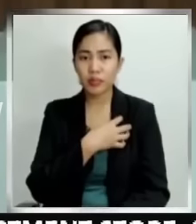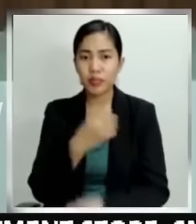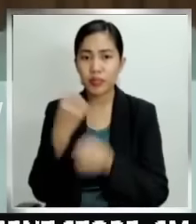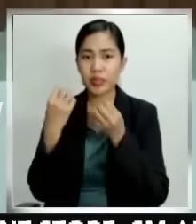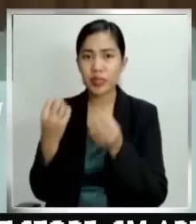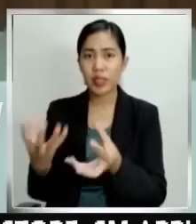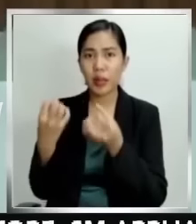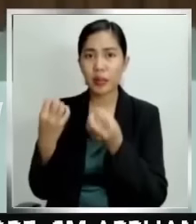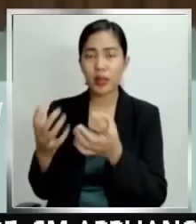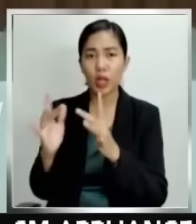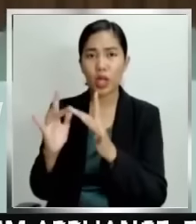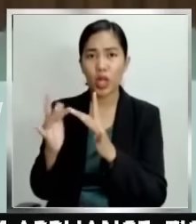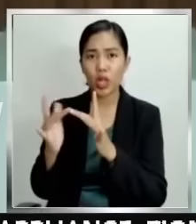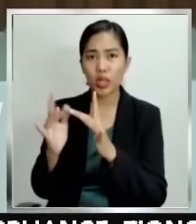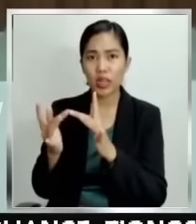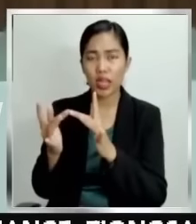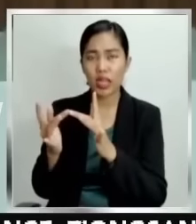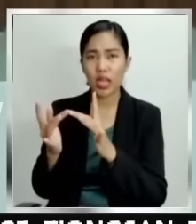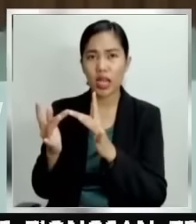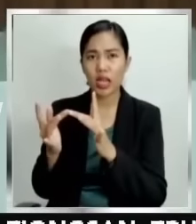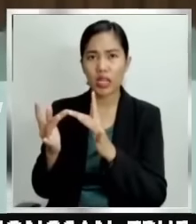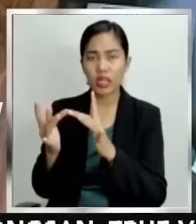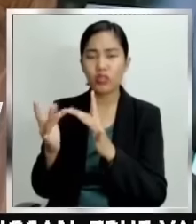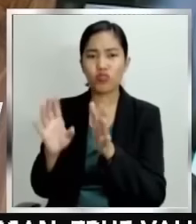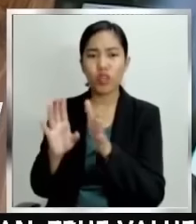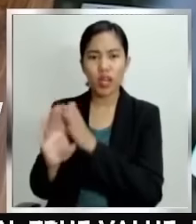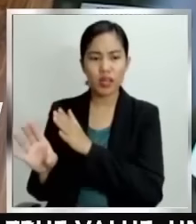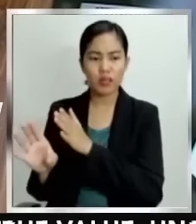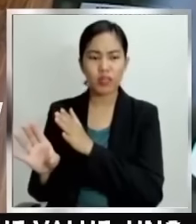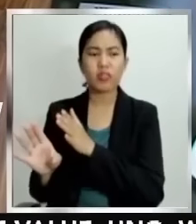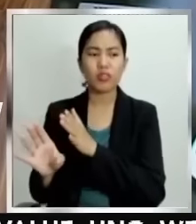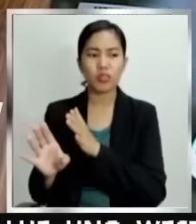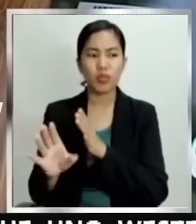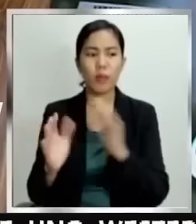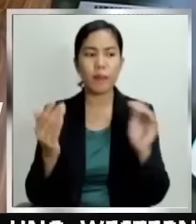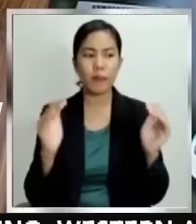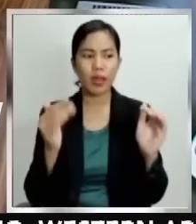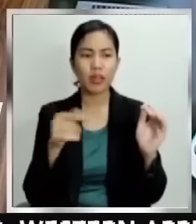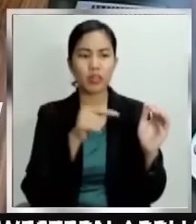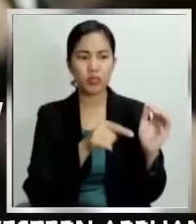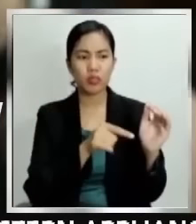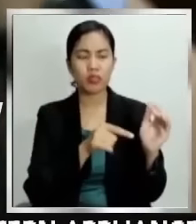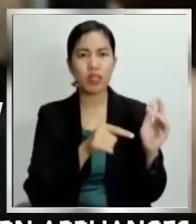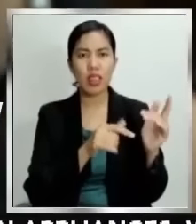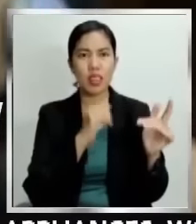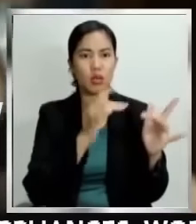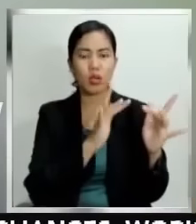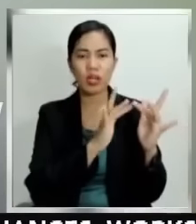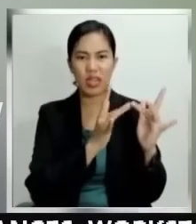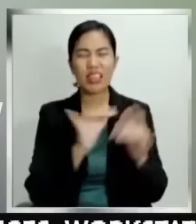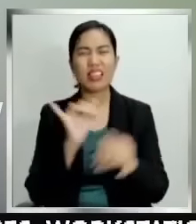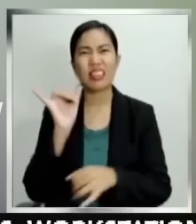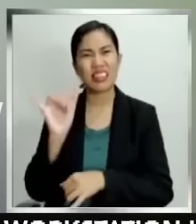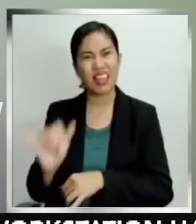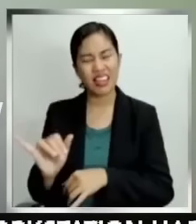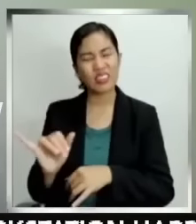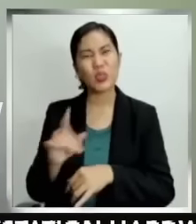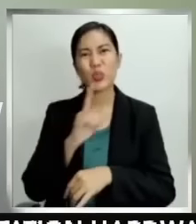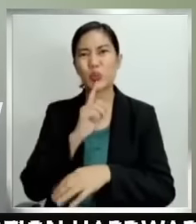crimes natin kaysa sa ordinary crimes. Ganito na raw katindi ang problema sa scamming ngayon ayon sa